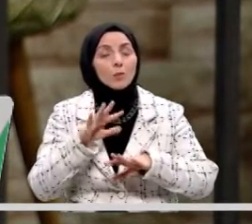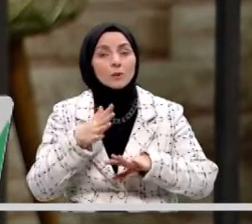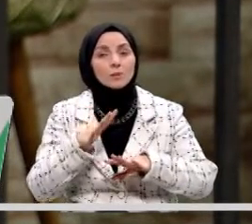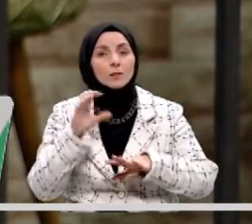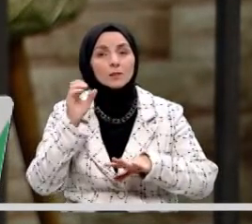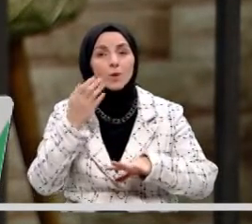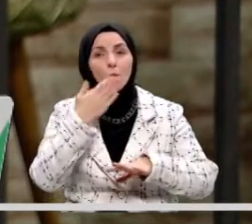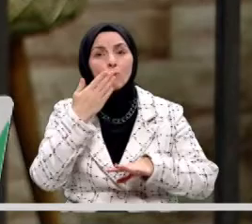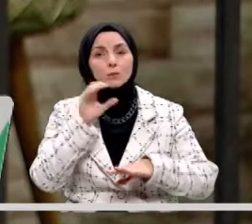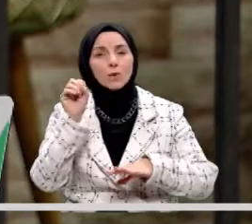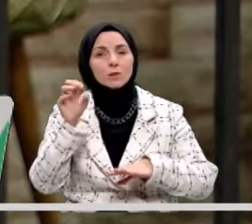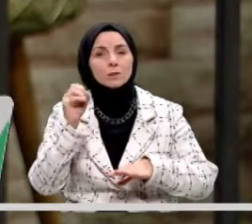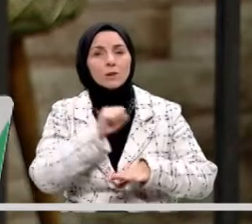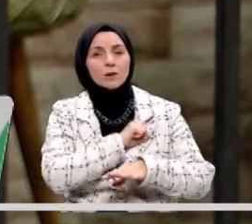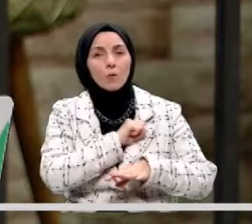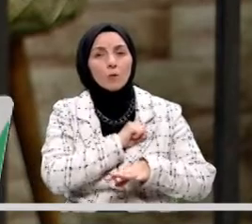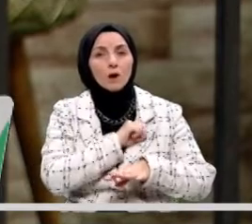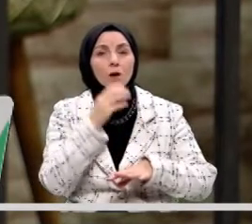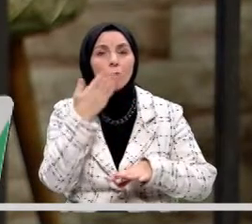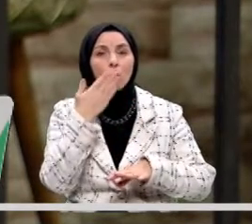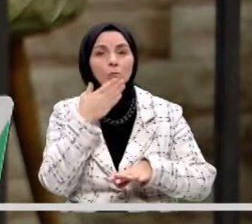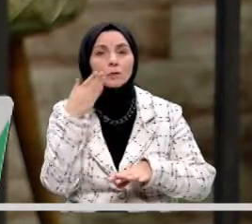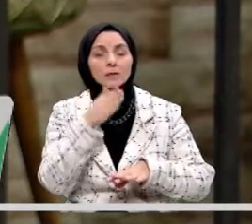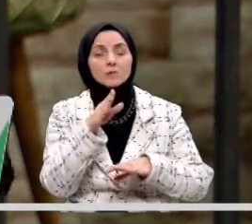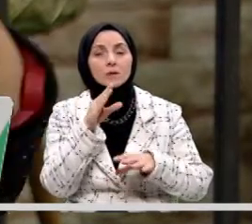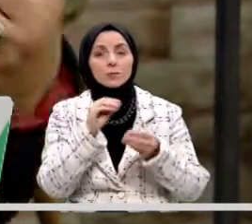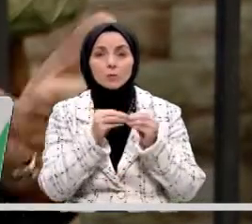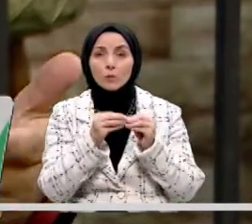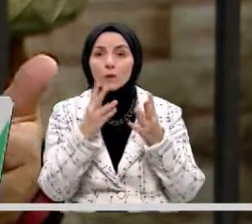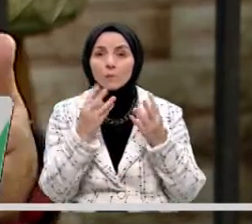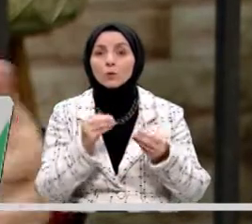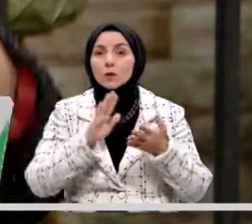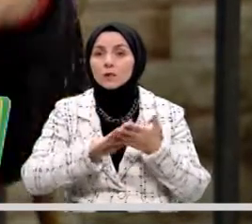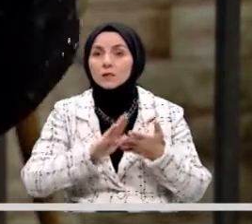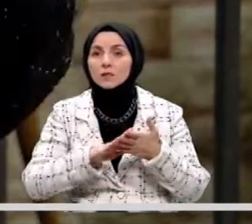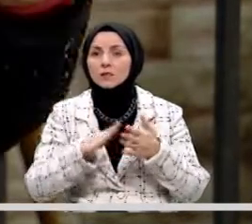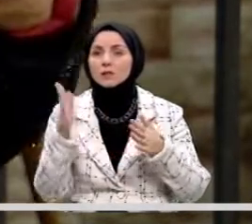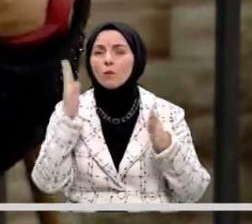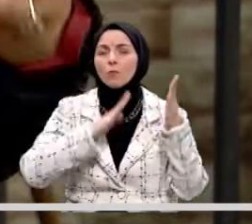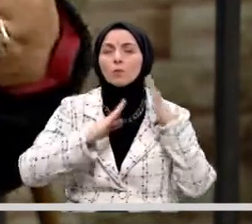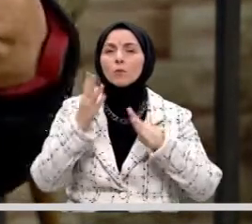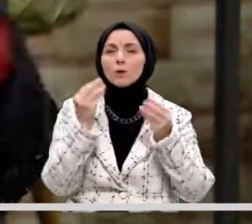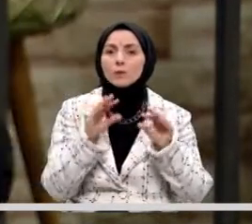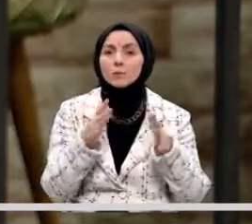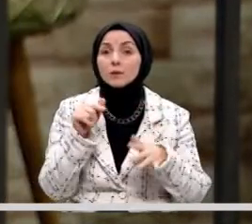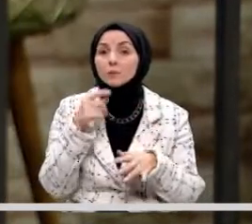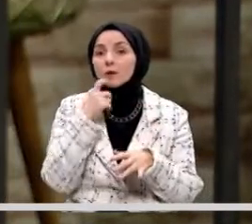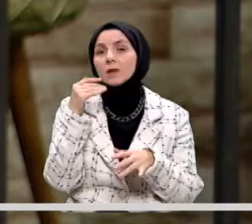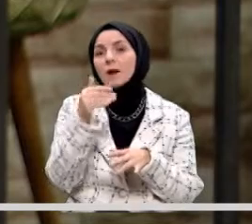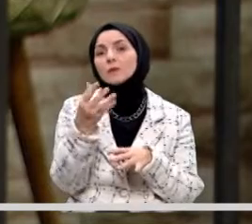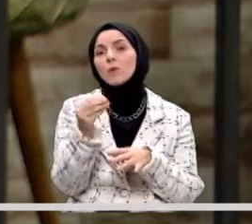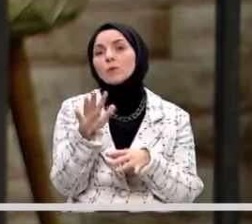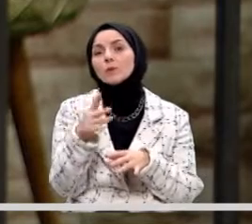korkar okula gitmek kısmında sıkıntı çıkabilir arkadaşlarına vurma olabilir yani bunları ileride bahsediyorum olabilir Bunların hepsi